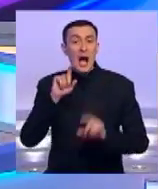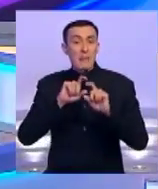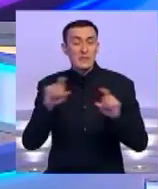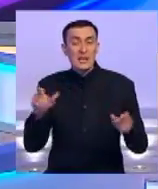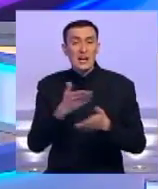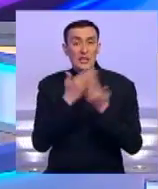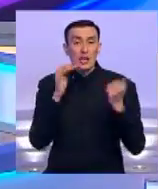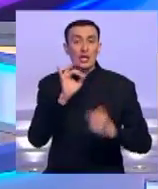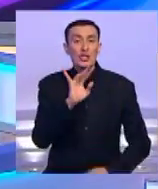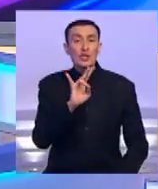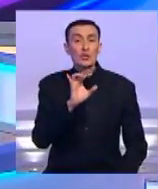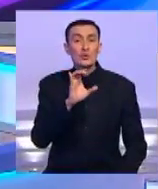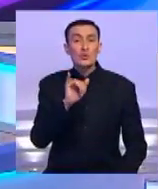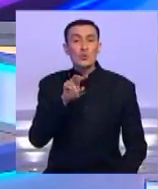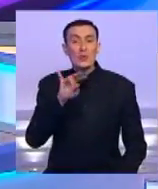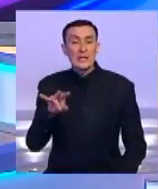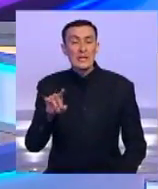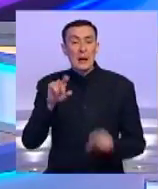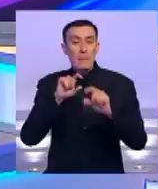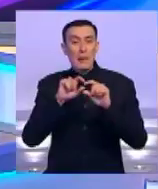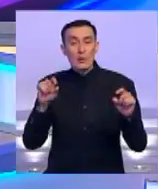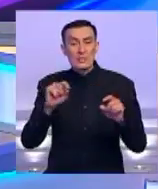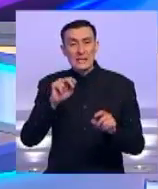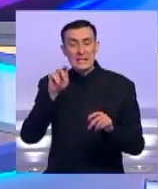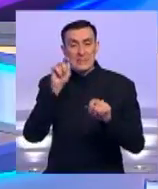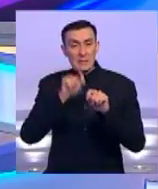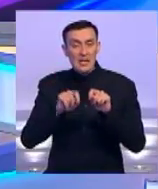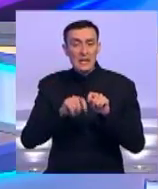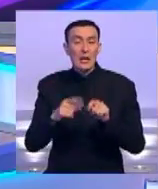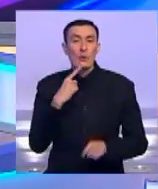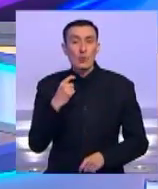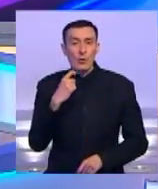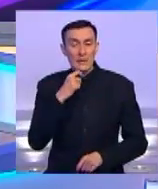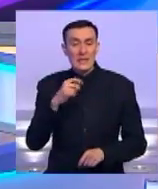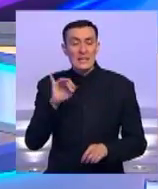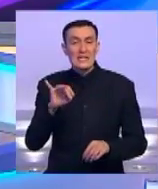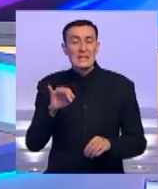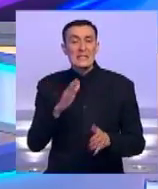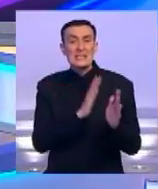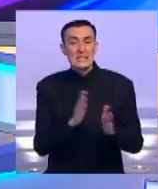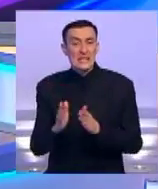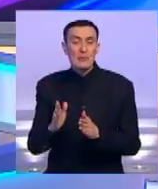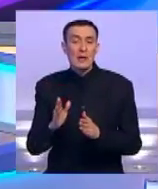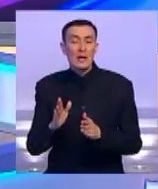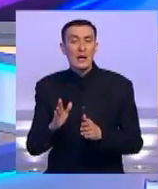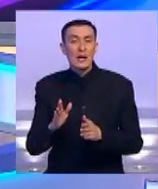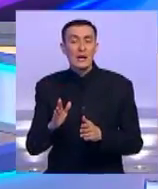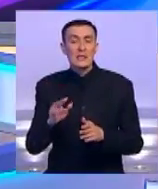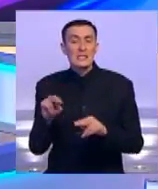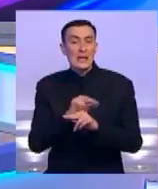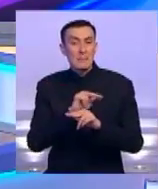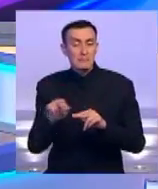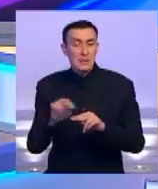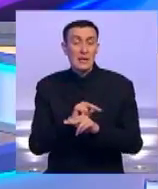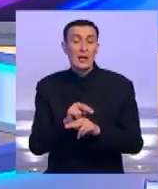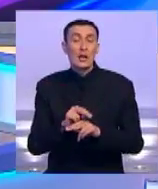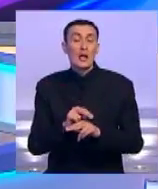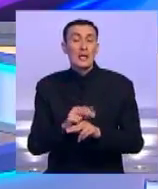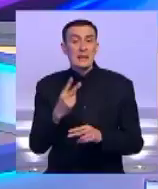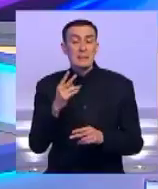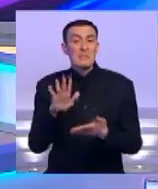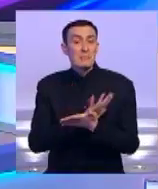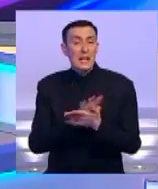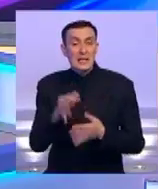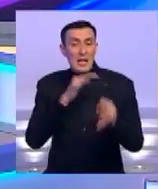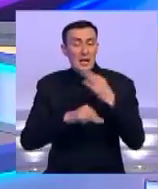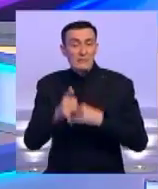нет инсулина, тест-полосок для измерения уровня глюкозы в крови и систем для помповой инсулинотерапии. Бесплатные